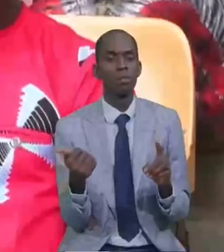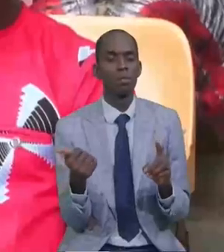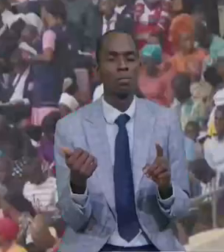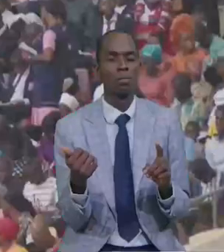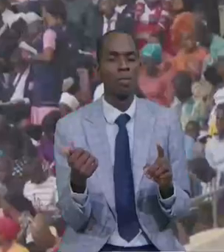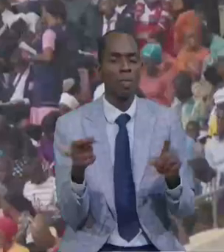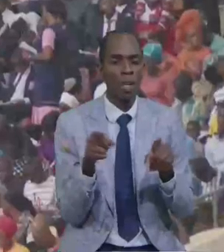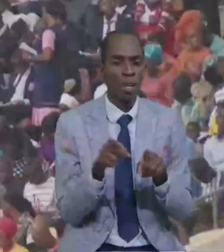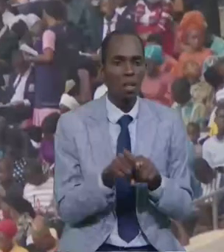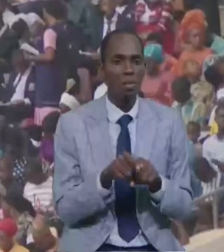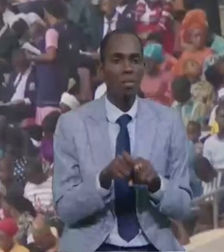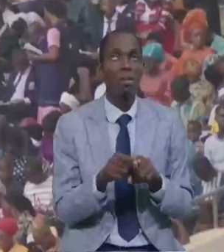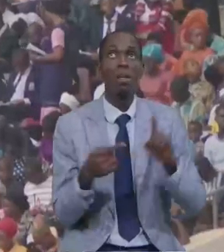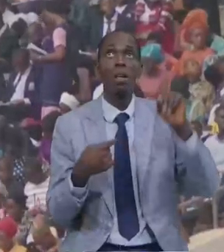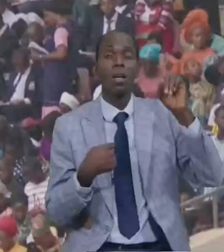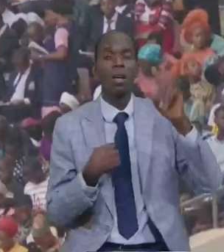Aimez-vous les uns les autres.